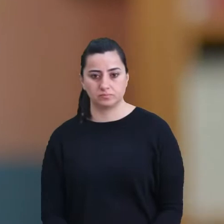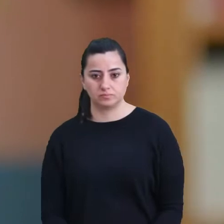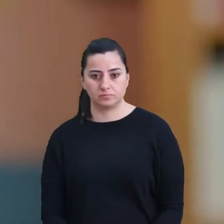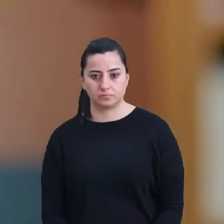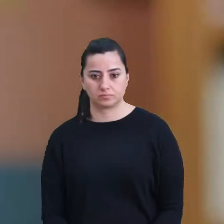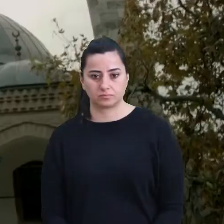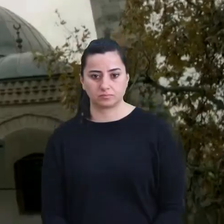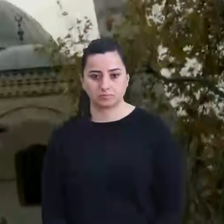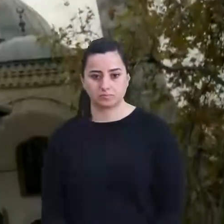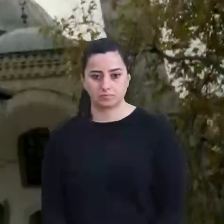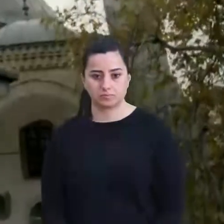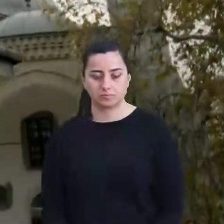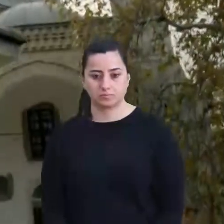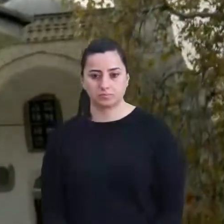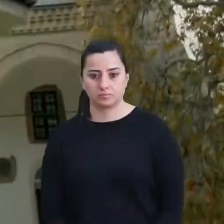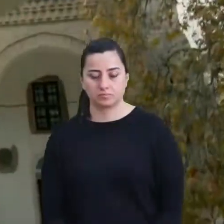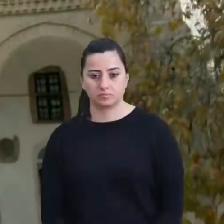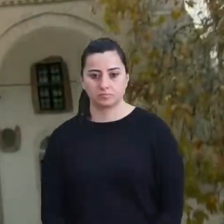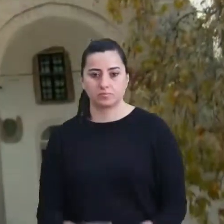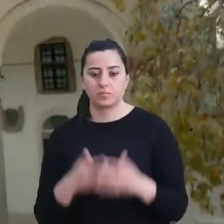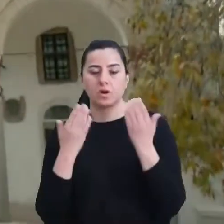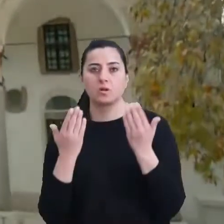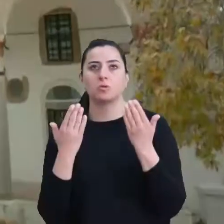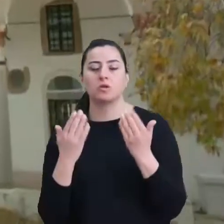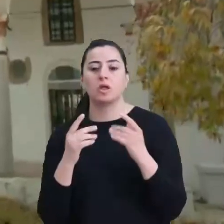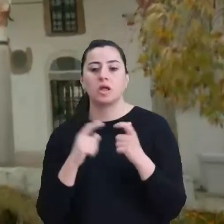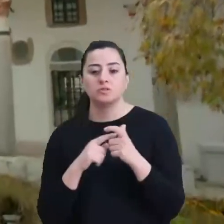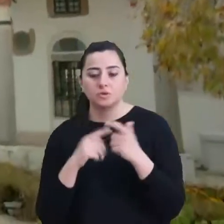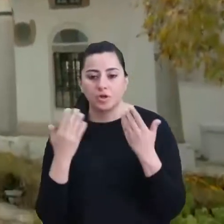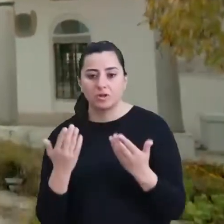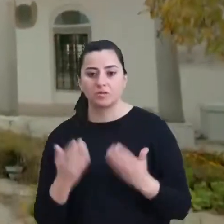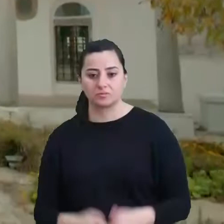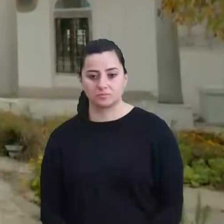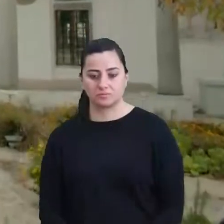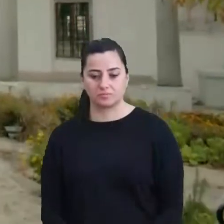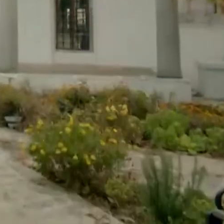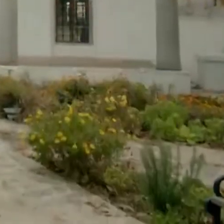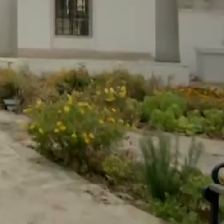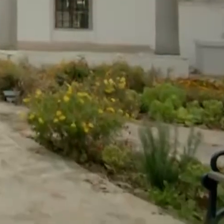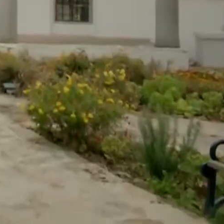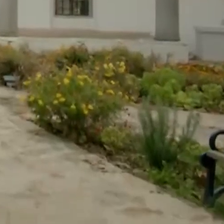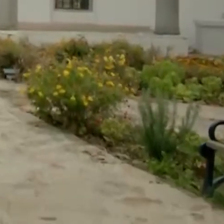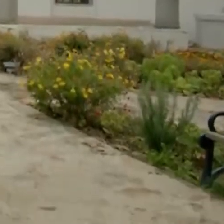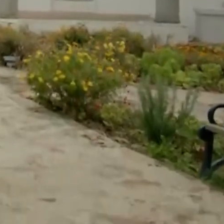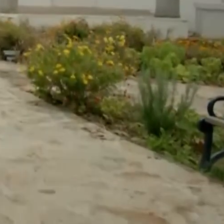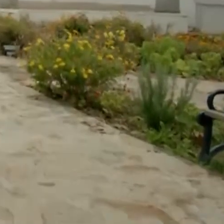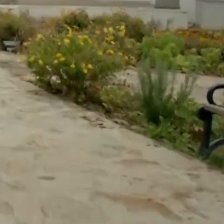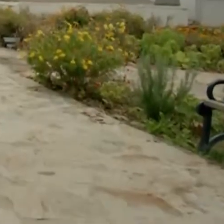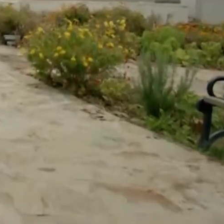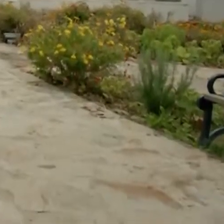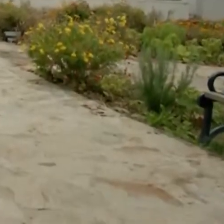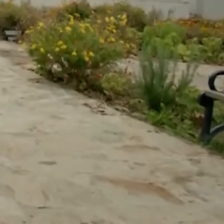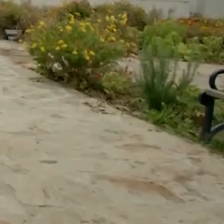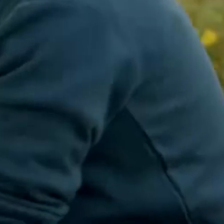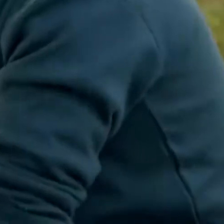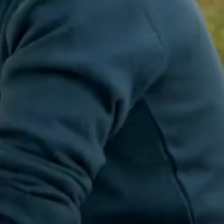Meraklanmış bakıyor. Eşhedü en la ilahe illallah. Eşhedü en Muhammeden Resulullah. Caminin